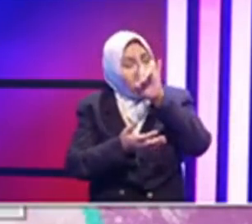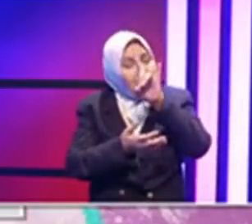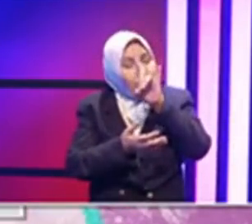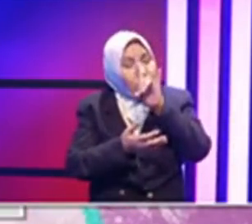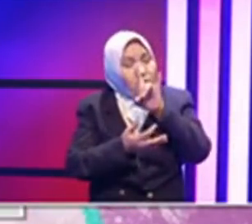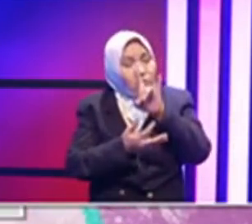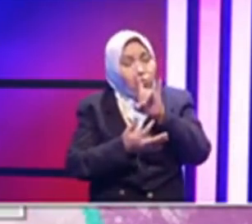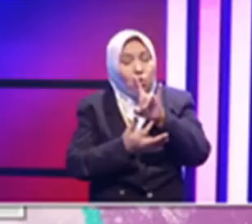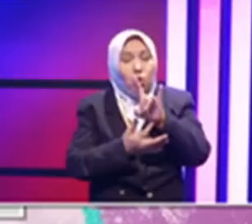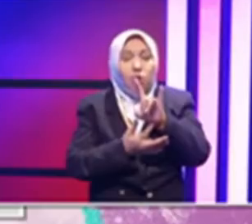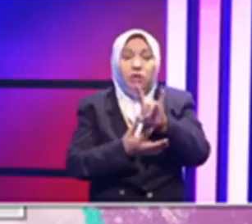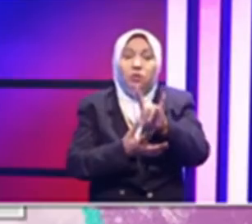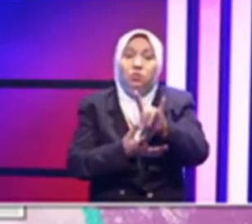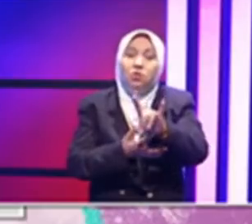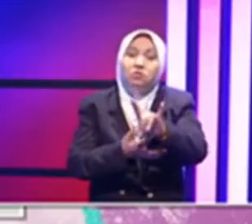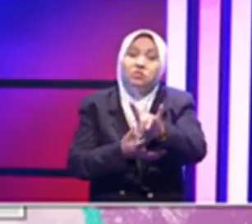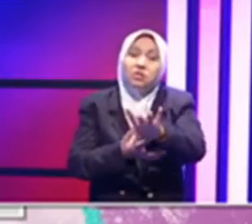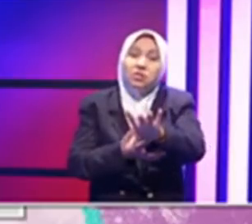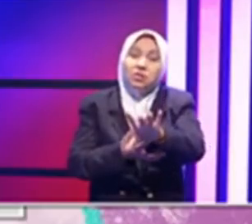من الشيطان